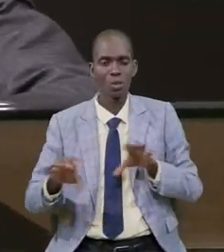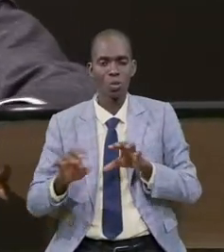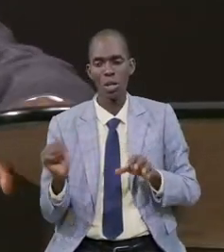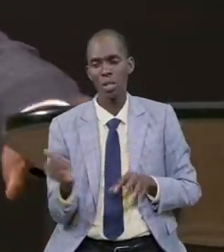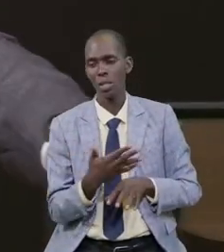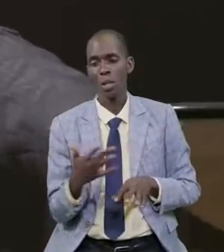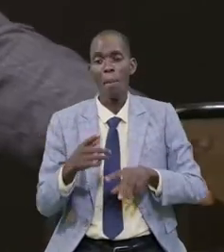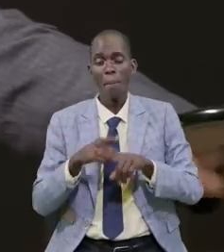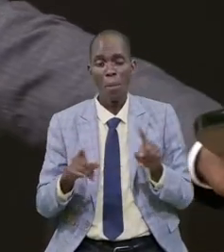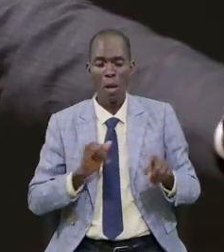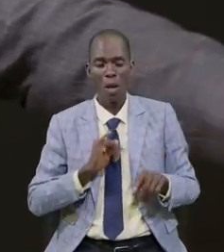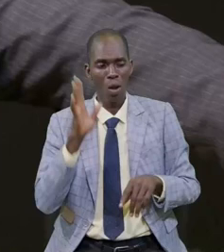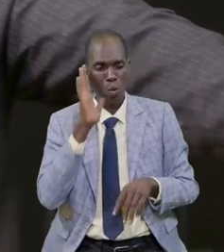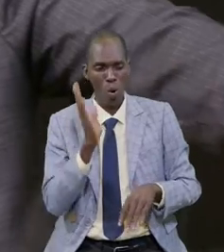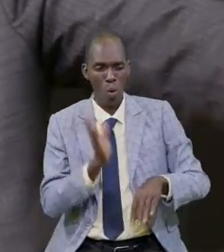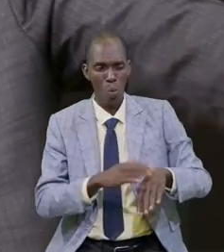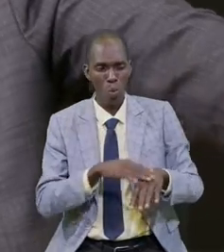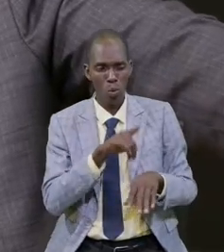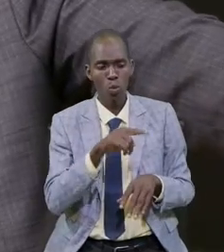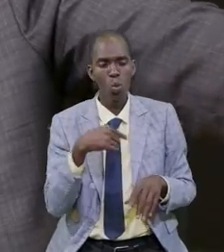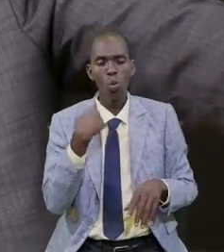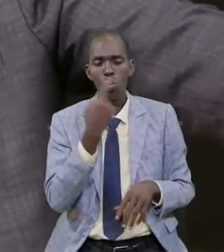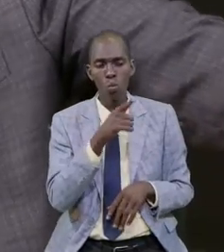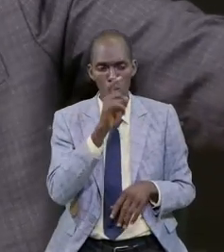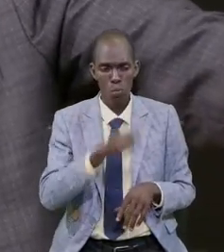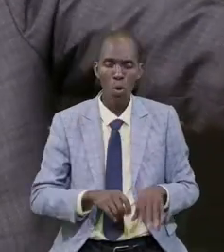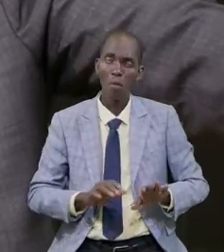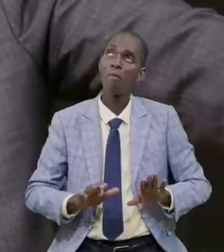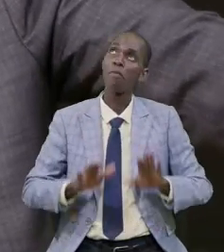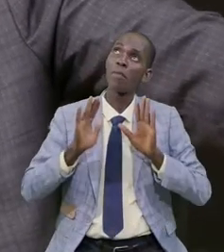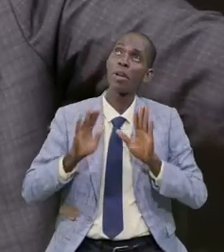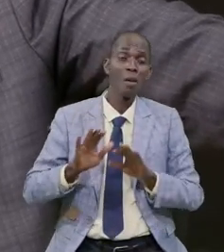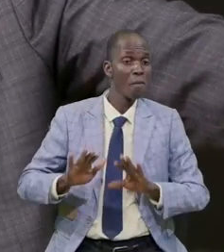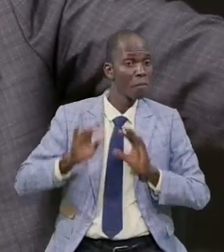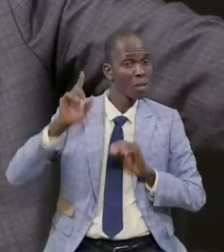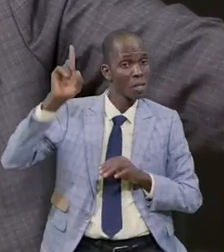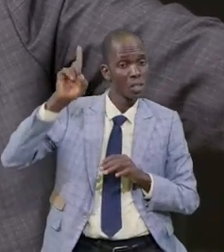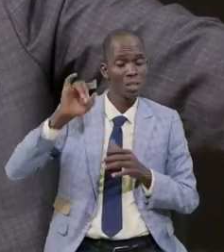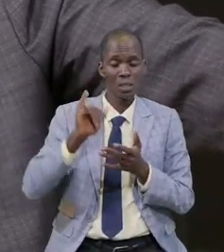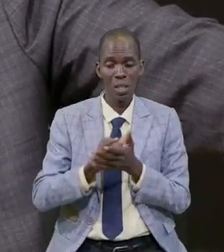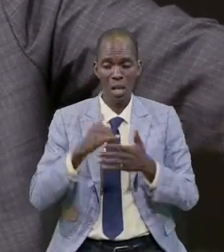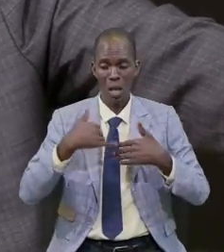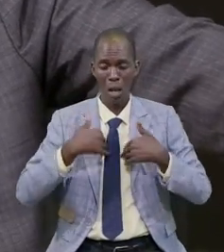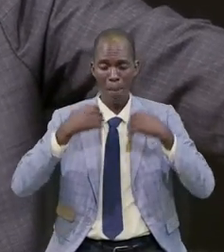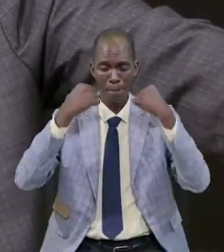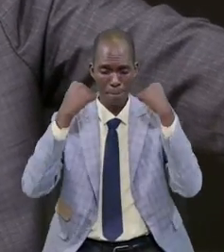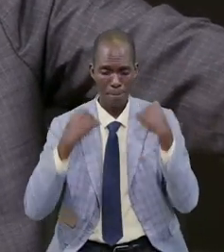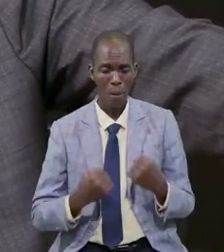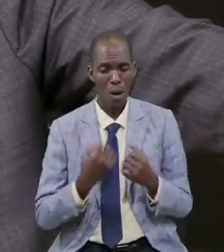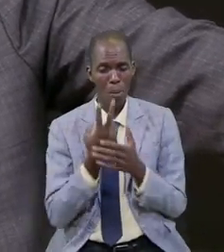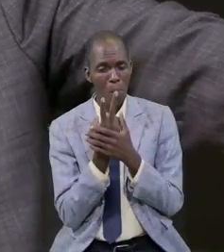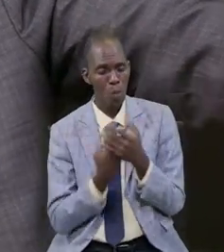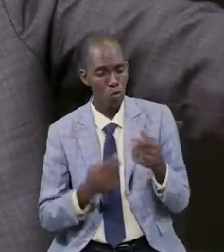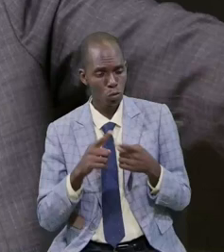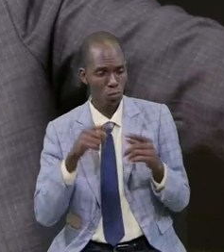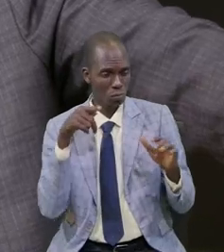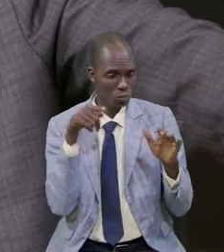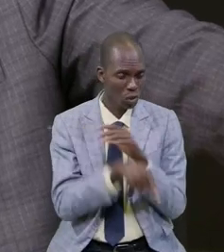celui que vous devez craindre, craignez le Dieu Tout-Puissant qui a le pouvoir de tuer,